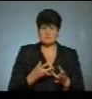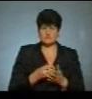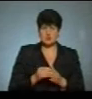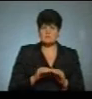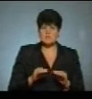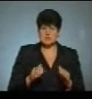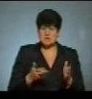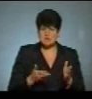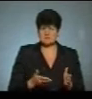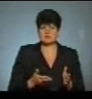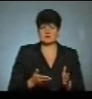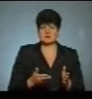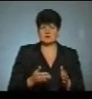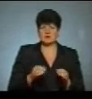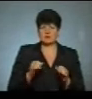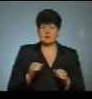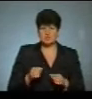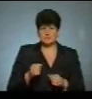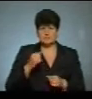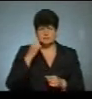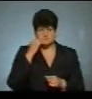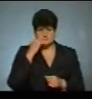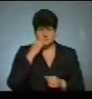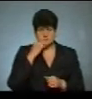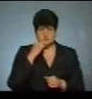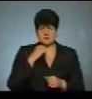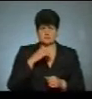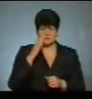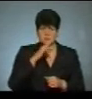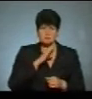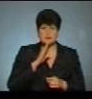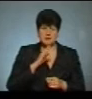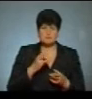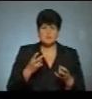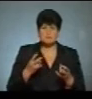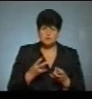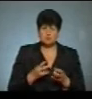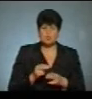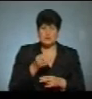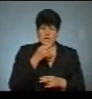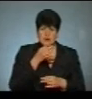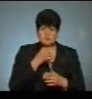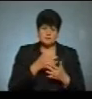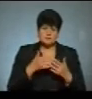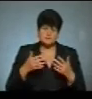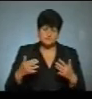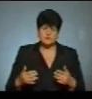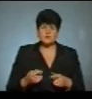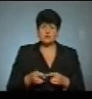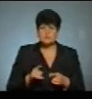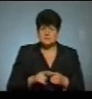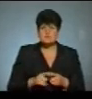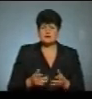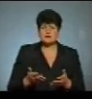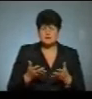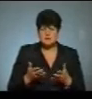дітям, можливо, літнім батькам, які потребують лікарства і так далі, то, звісно,